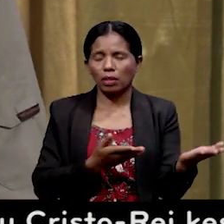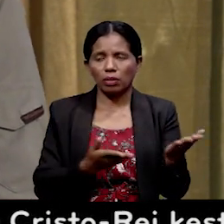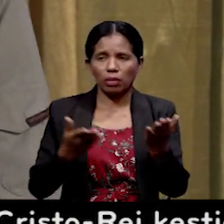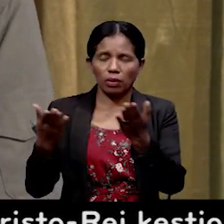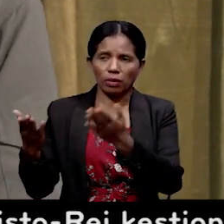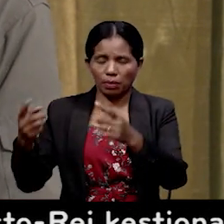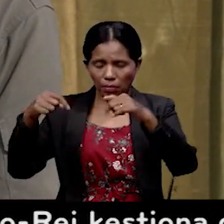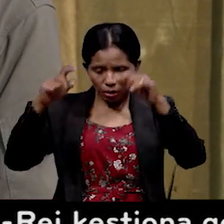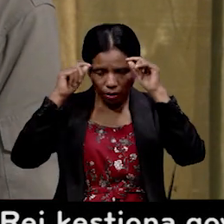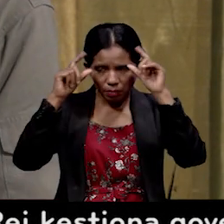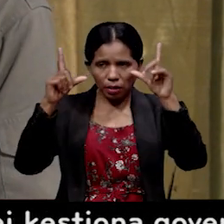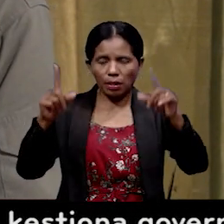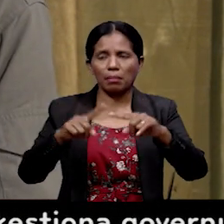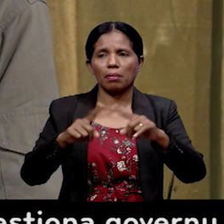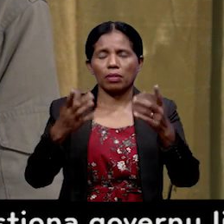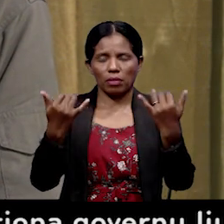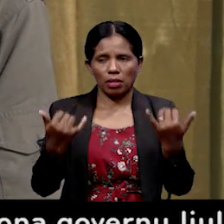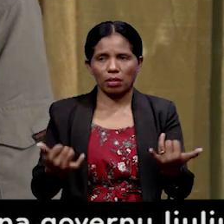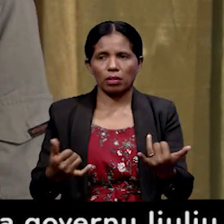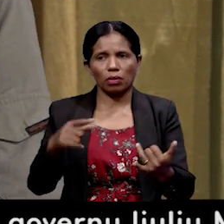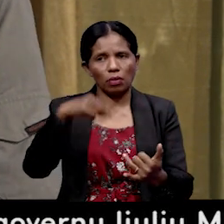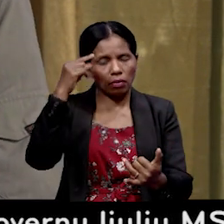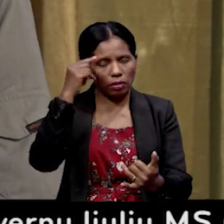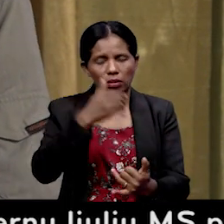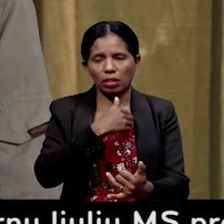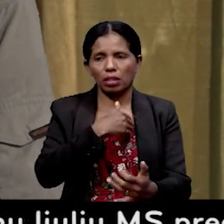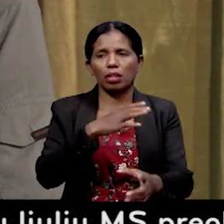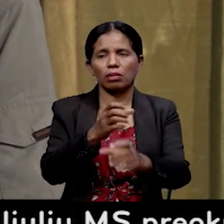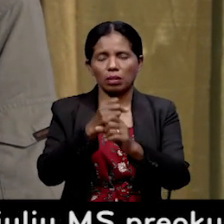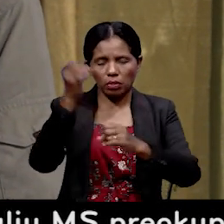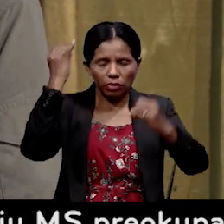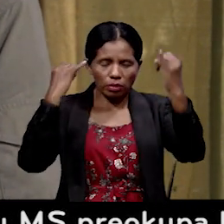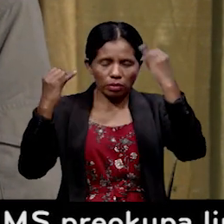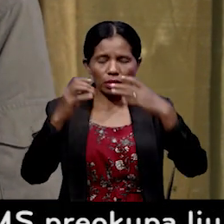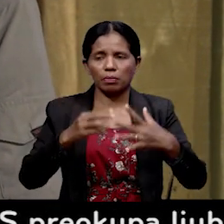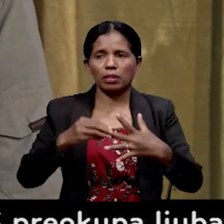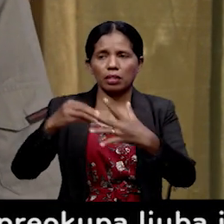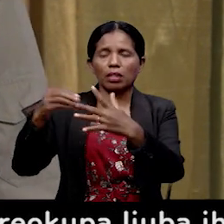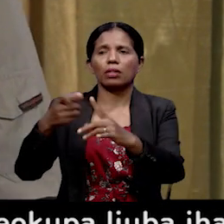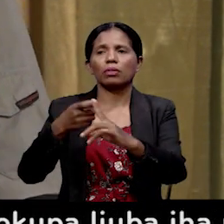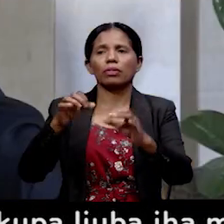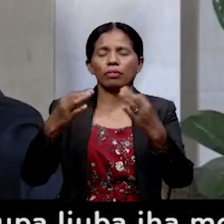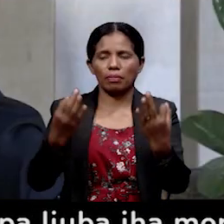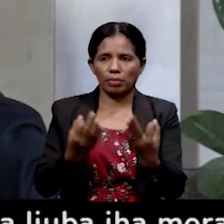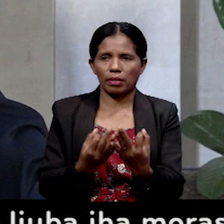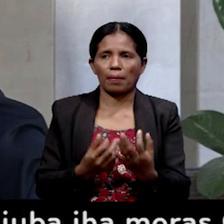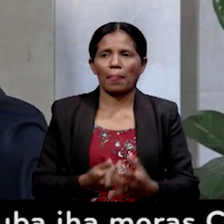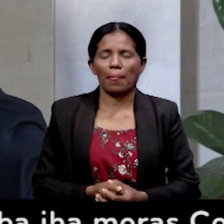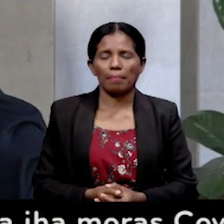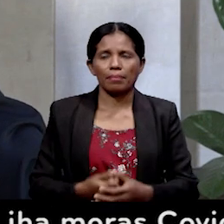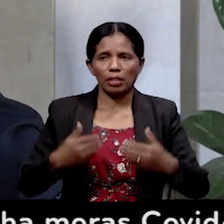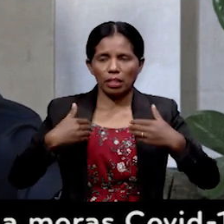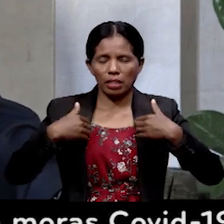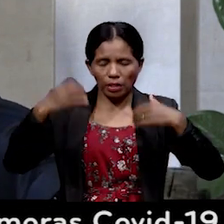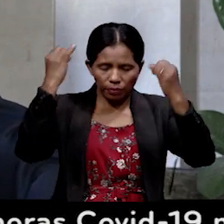mai Timor Leste. Mai beto ohin loron governo Sidauk simu informasa oficial husi familia matibian. Ia informasa